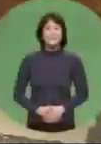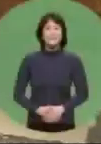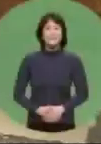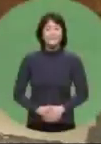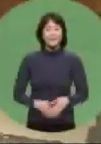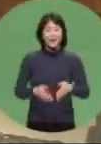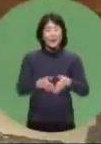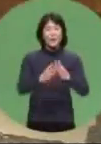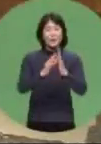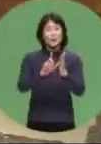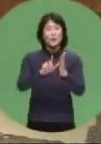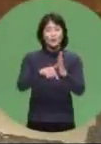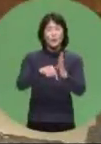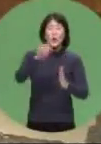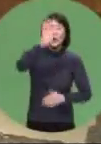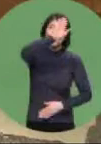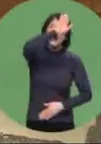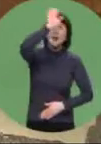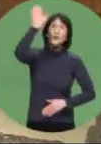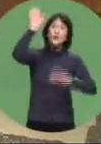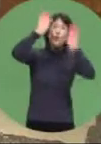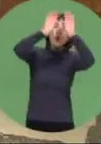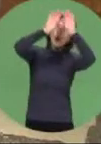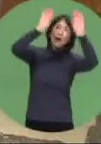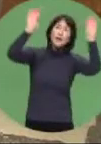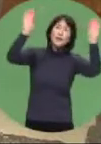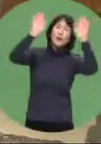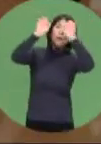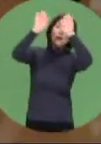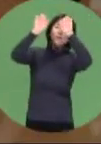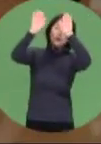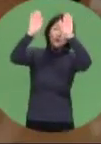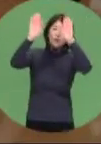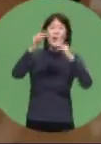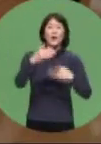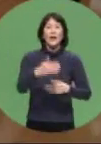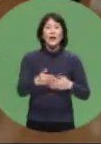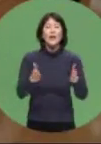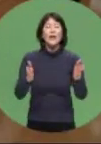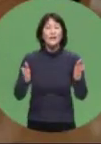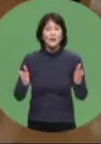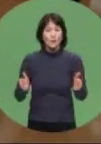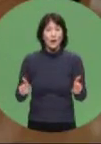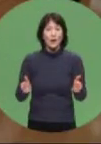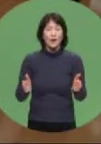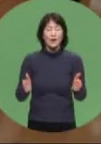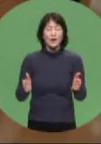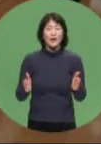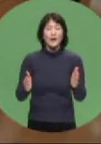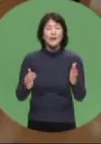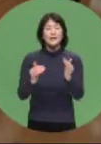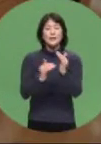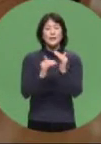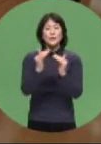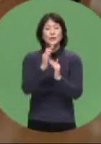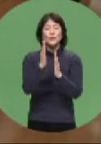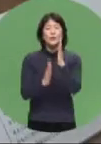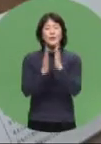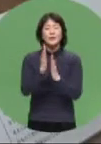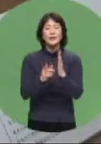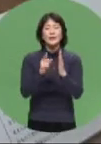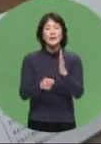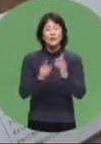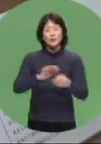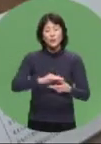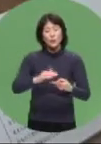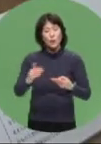建築当時から残る天井や梁など内装を生かした常設展示室には、竹林寺古墳から出